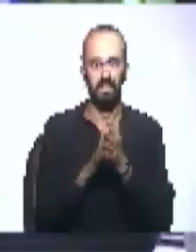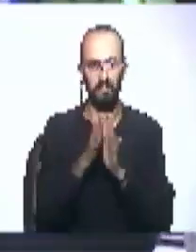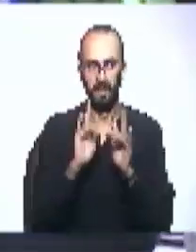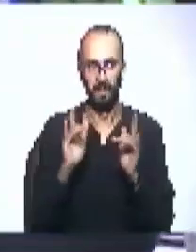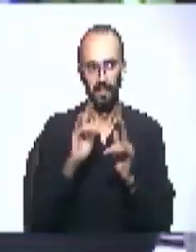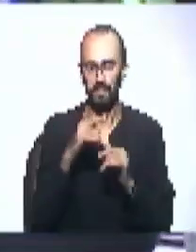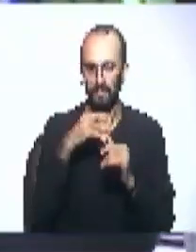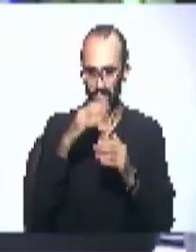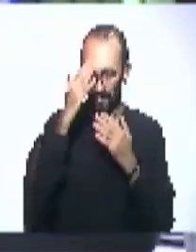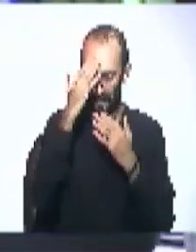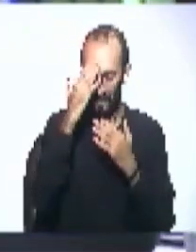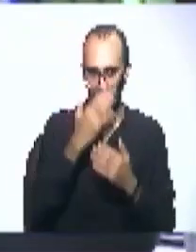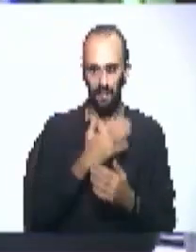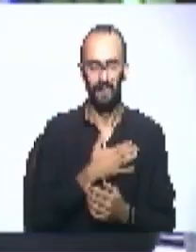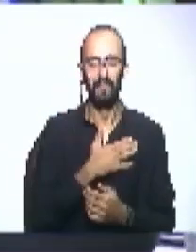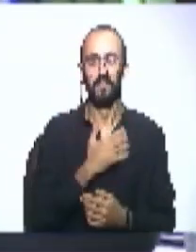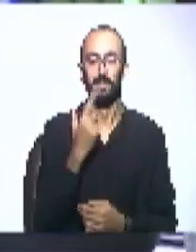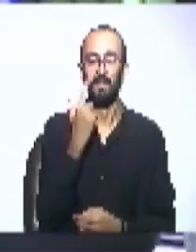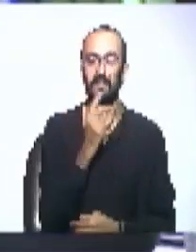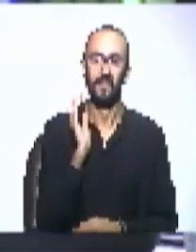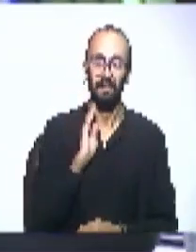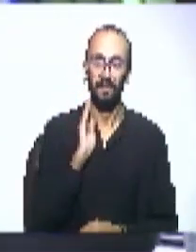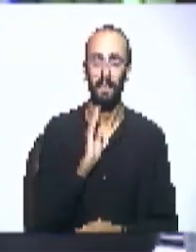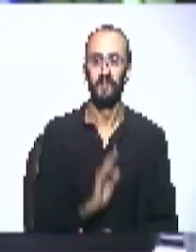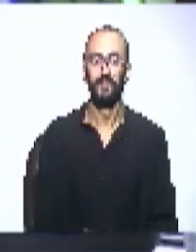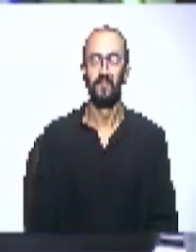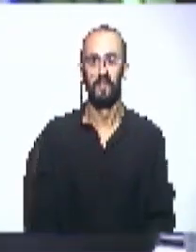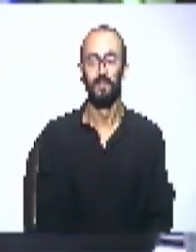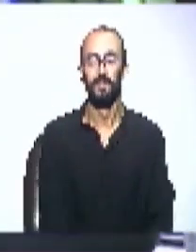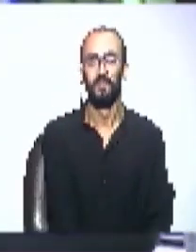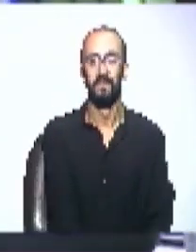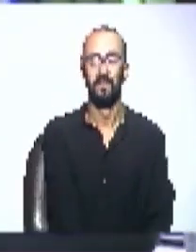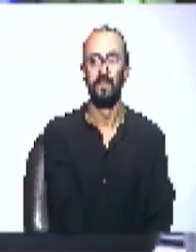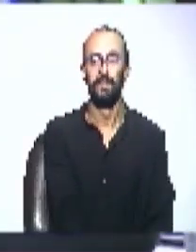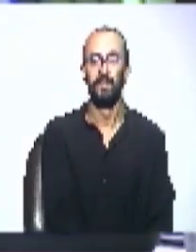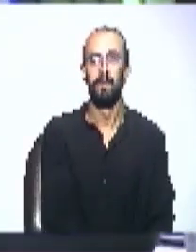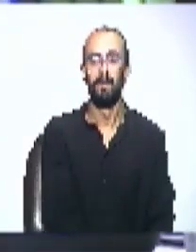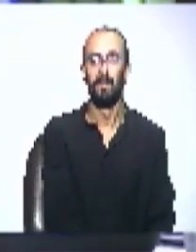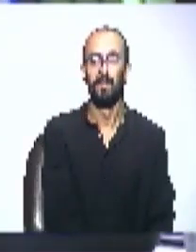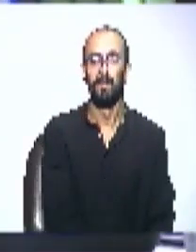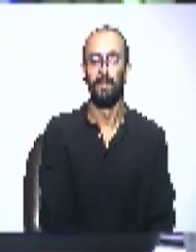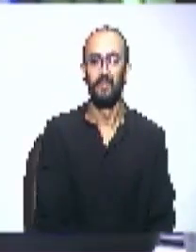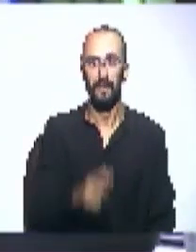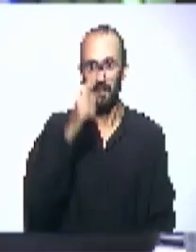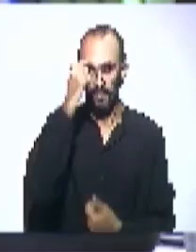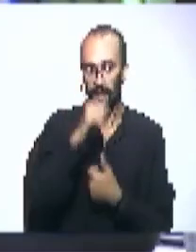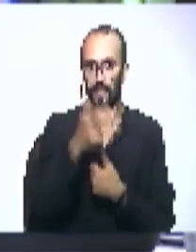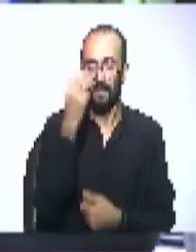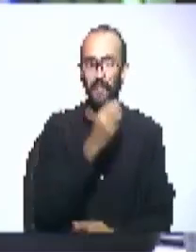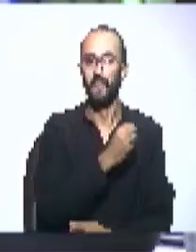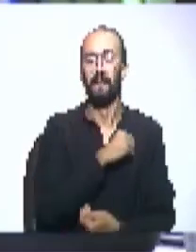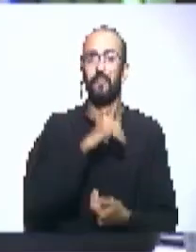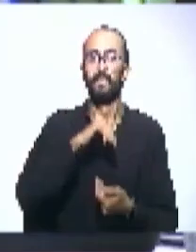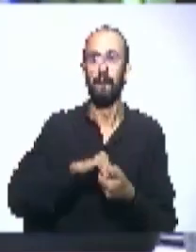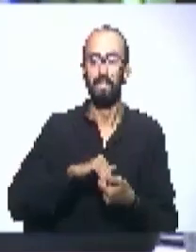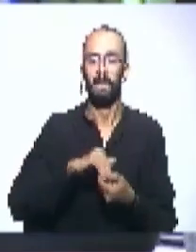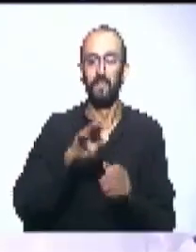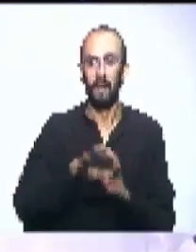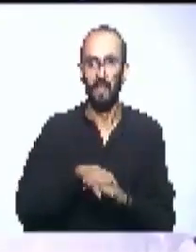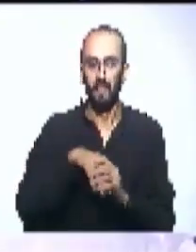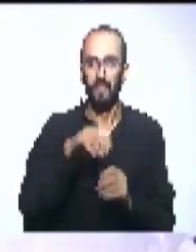يا فندم تحت امرك يا فندم احنا في خدمتكم انا افكرك بوعدك ليا انك انت وعدتني انك تعمل